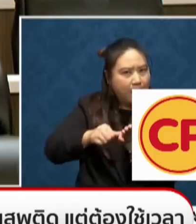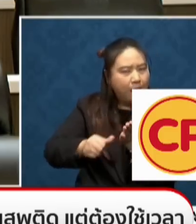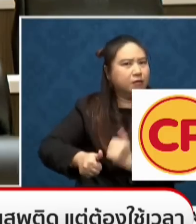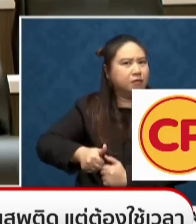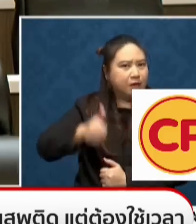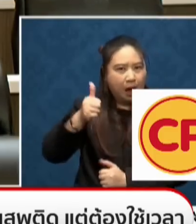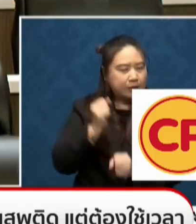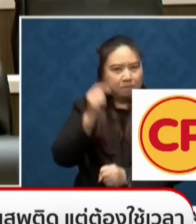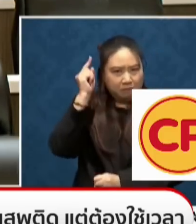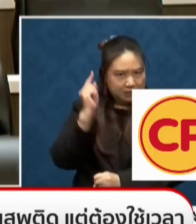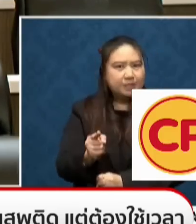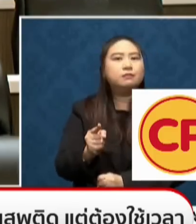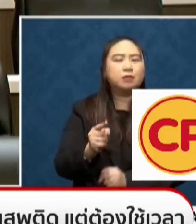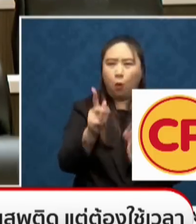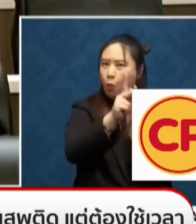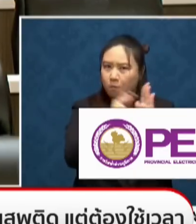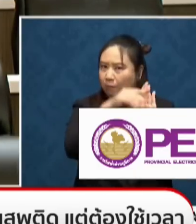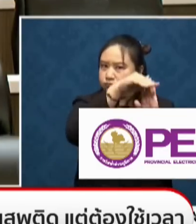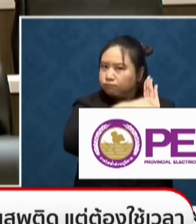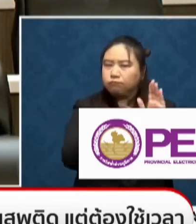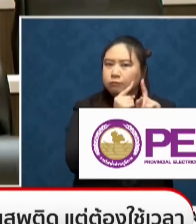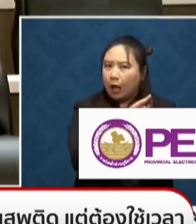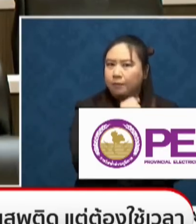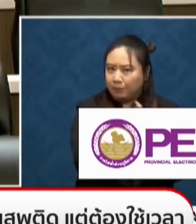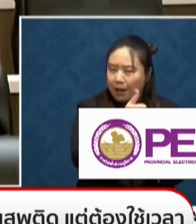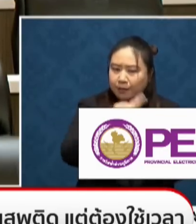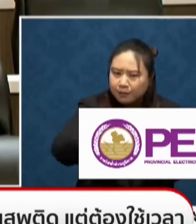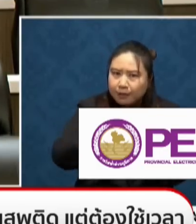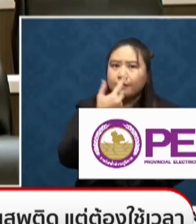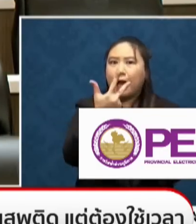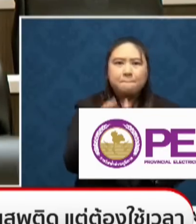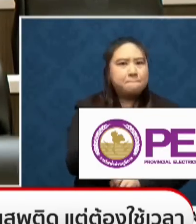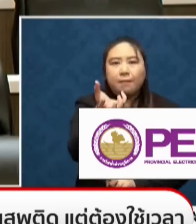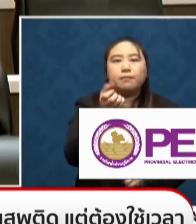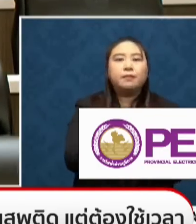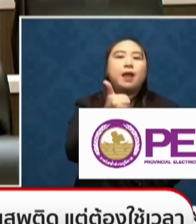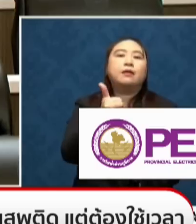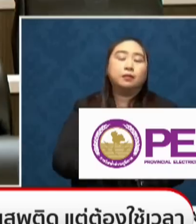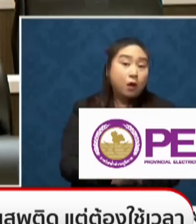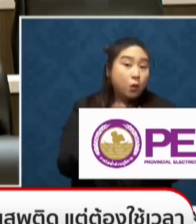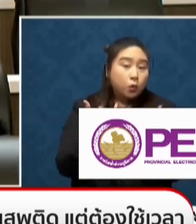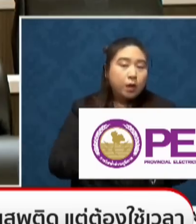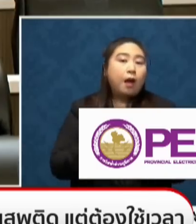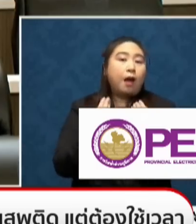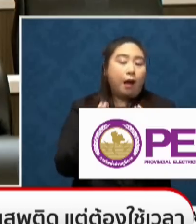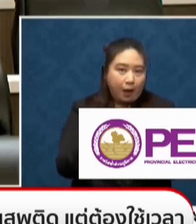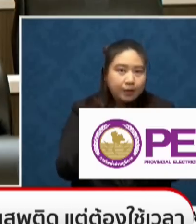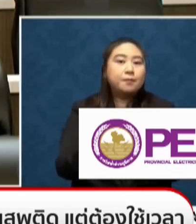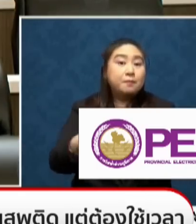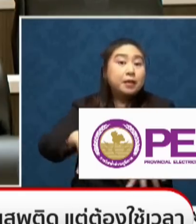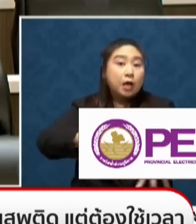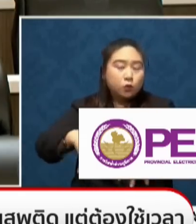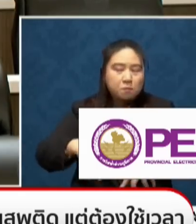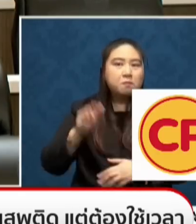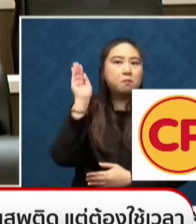ชับยึดหลักผู้เสพเป็นผู้ป่วยต้องได้รับการรักษาจนออกมาประกอบอาชีพได้ที่ผ่านมามีอดีตผู้นำประเทศเนี่ยเค